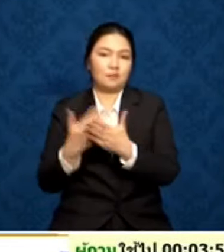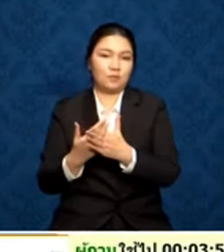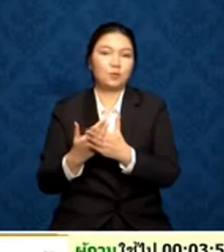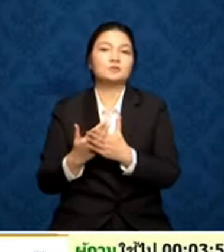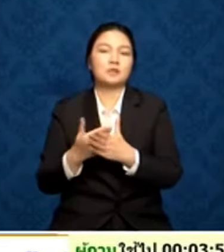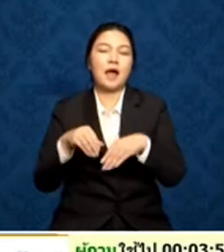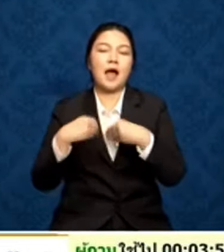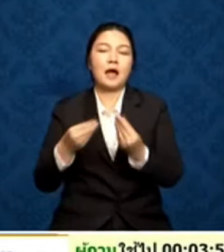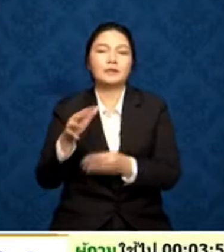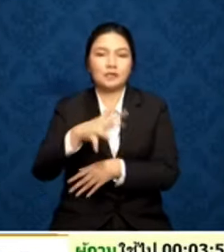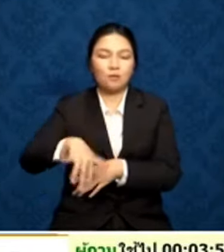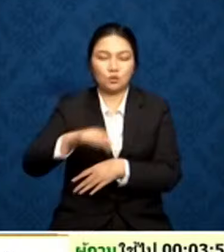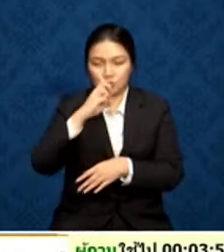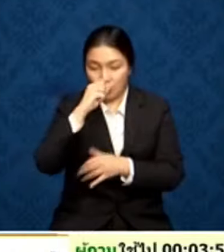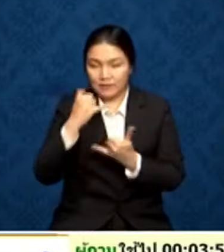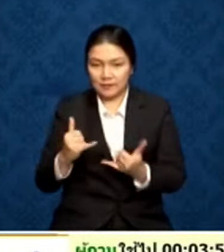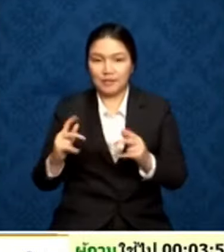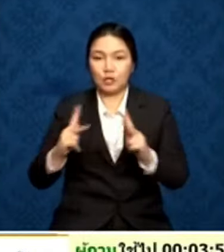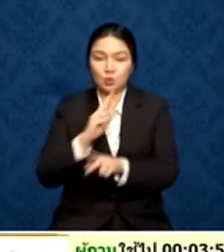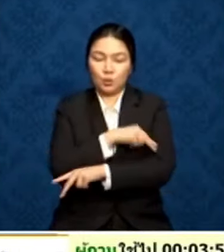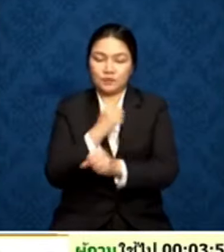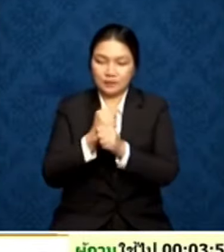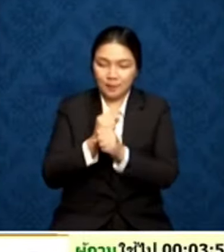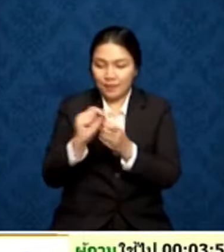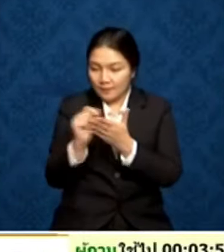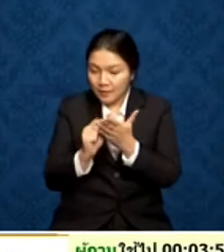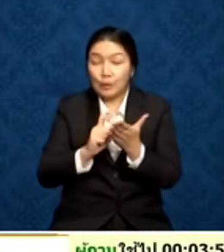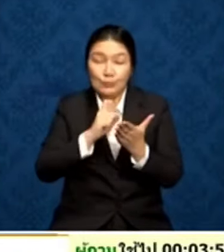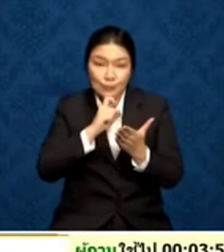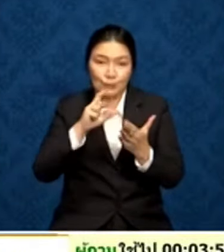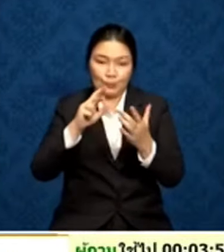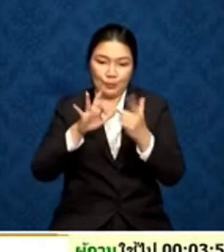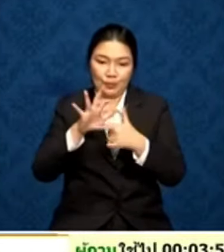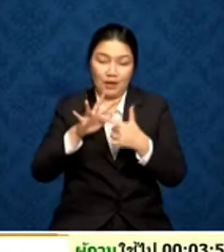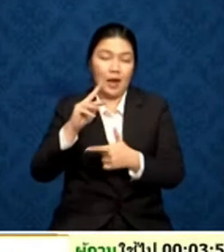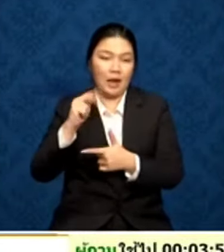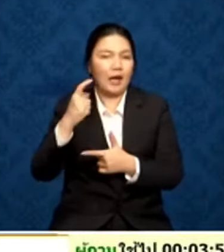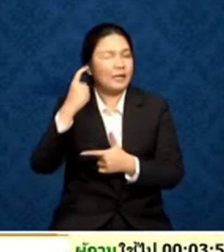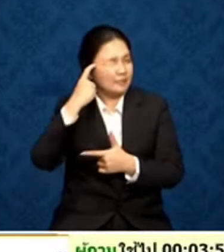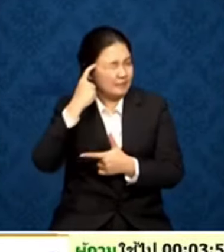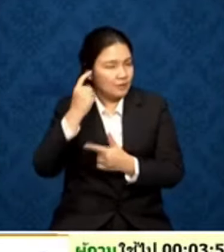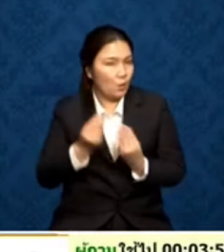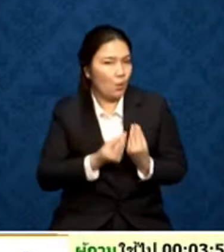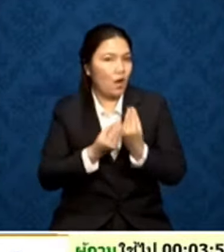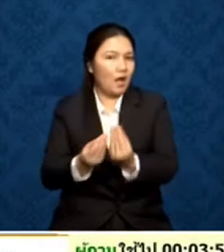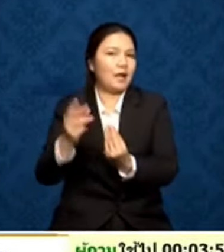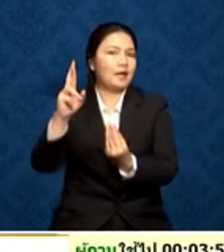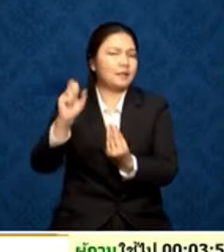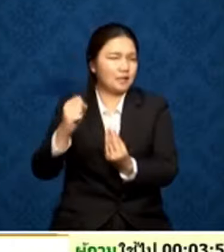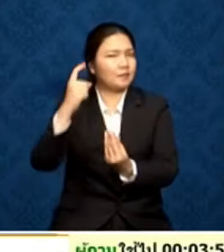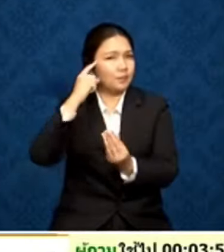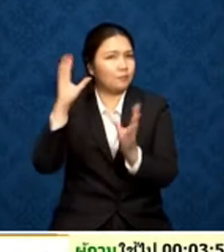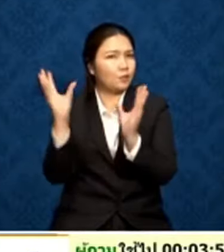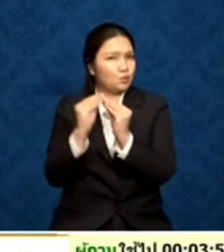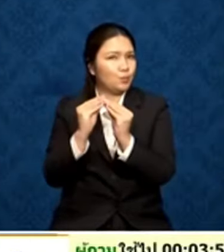ลังร่างกำลังทำและเชื่อว่าคงสามารถเข้าสภาได้ใน